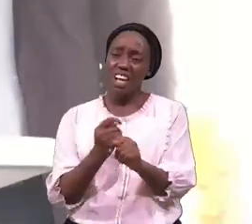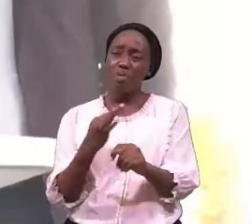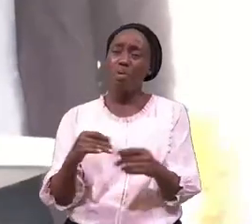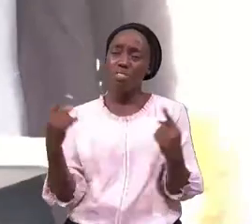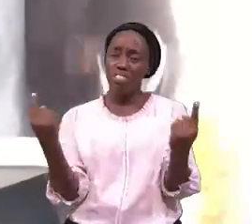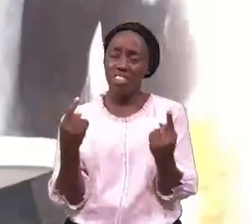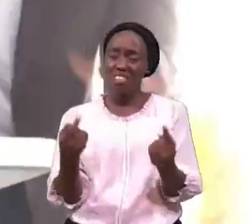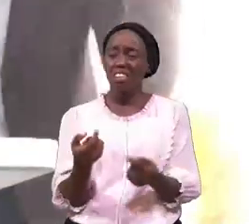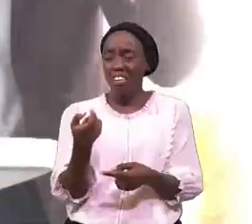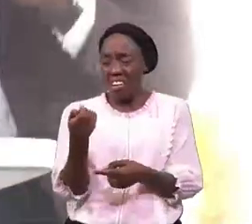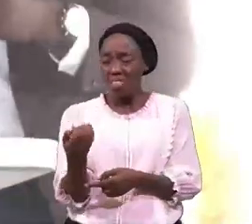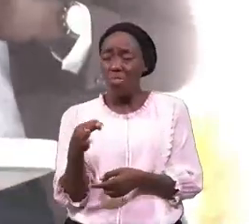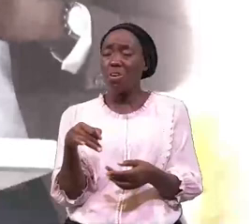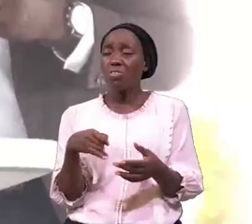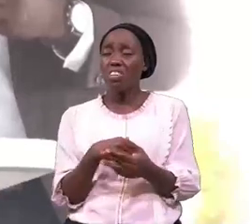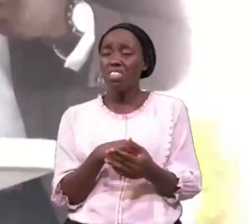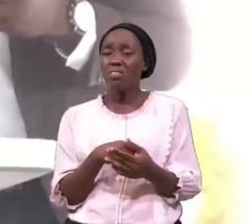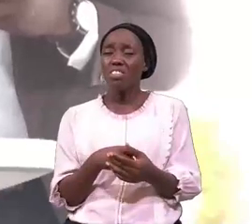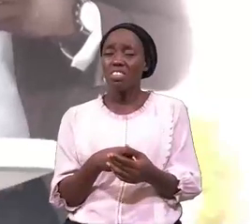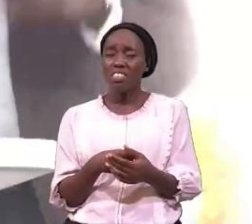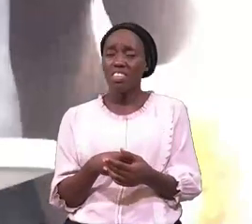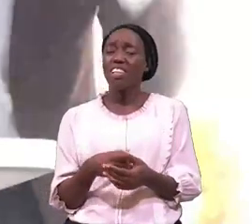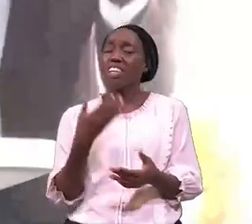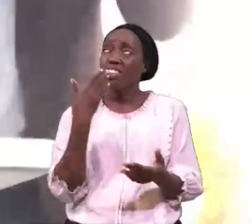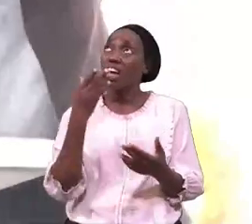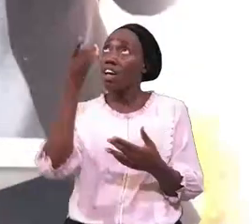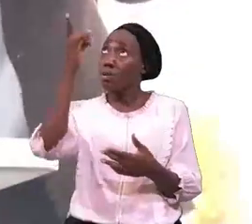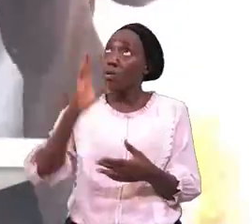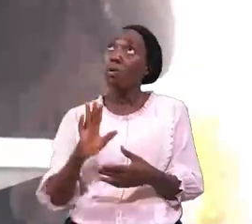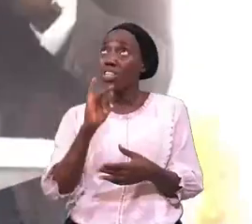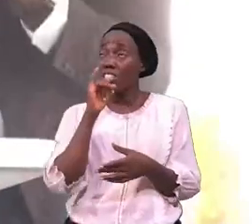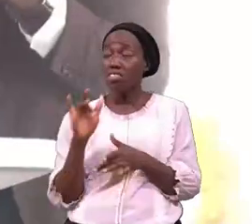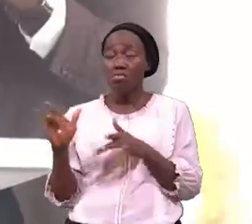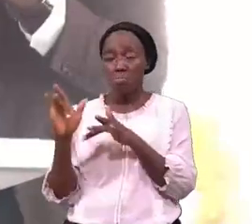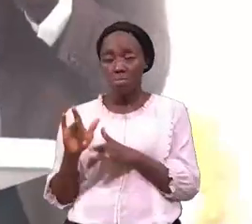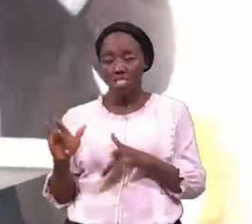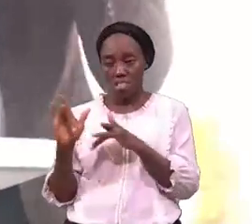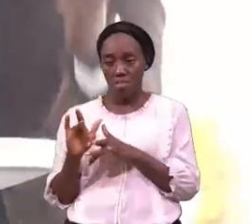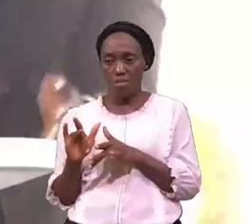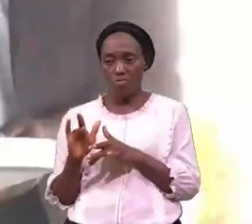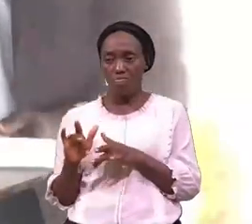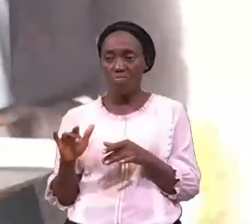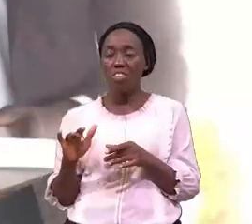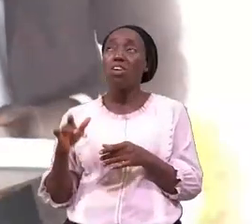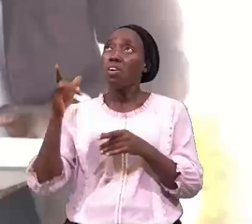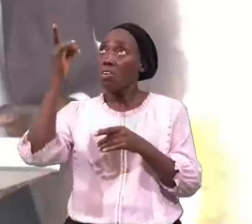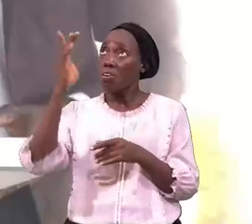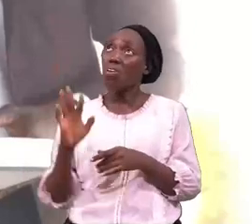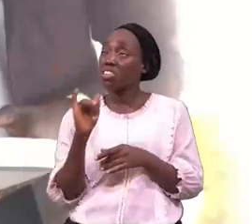Un peu ou petit. Dieu miséricordieux. Dieu miséricordieux.